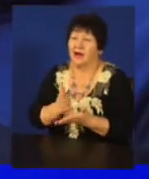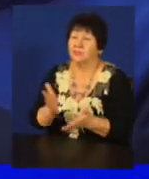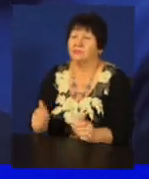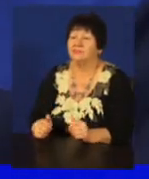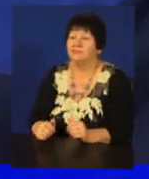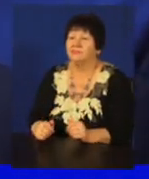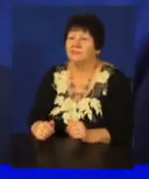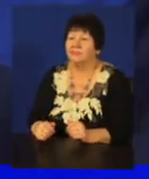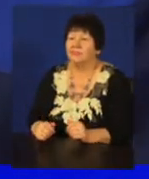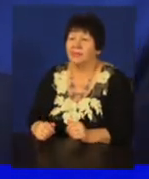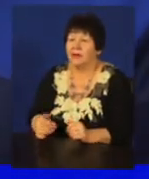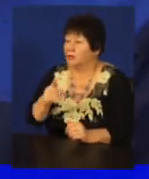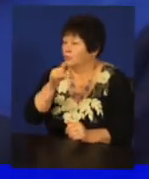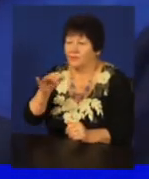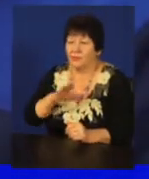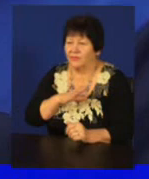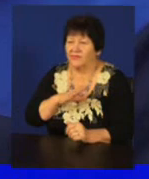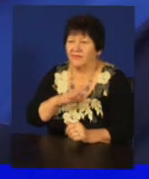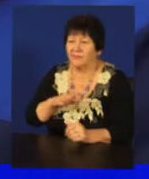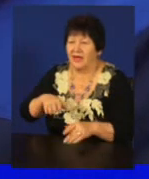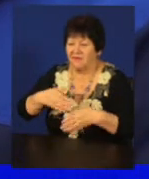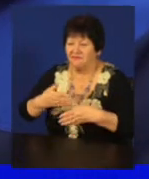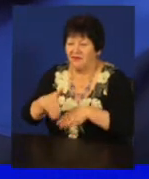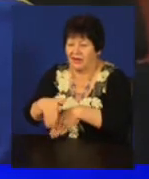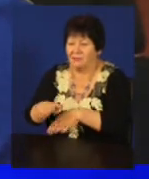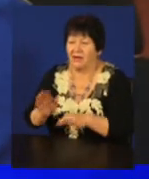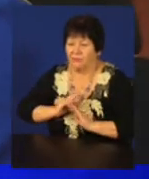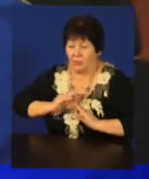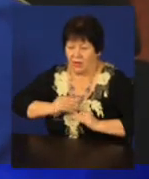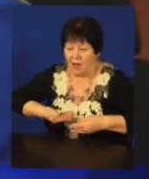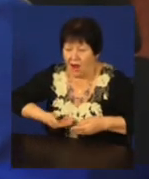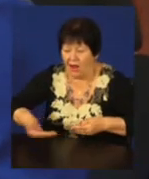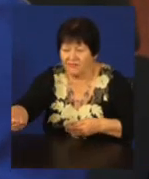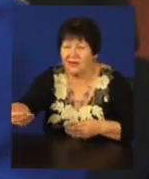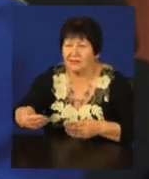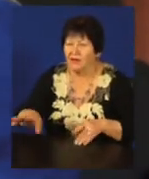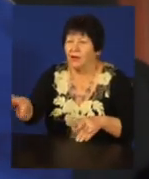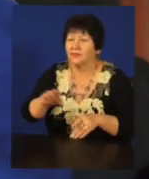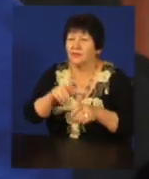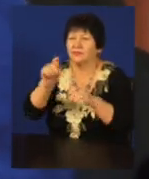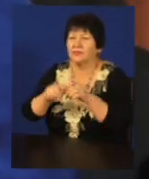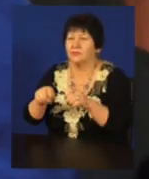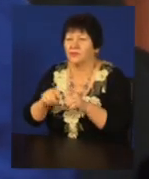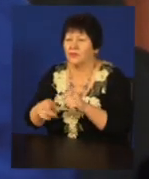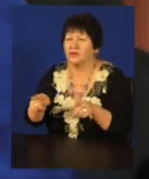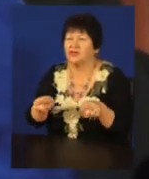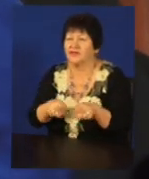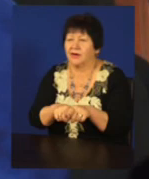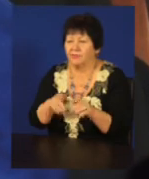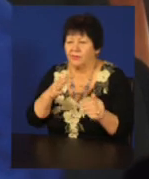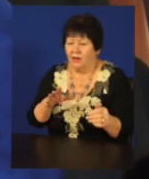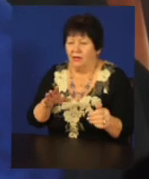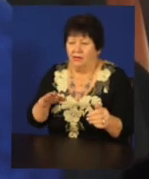Tot este, de-o nu o să mai fărâme, de-o să pui asfalt. Da, tot control, tot... și trebuie tot face.